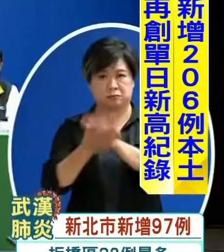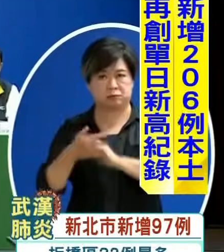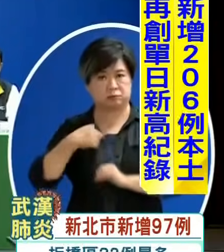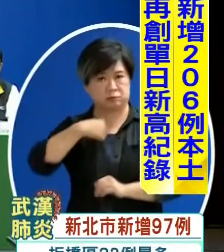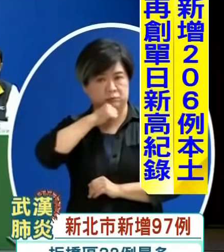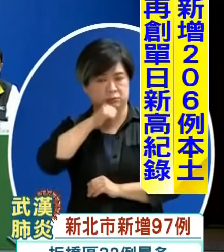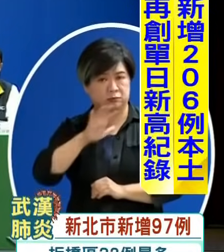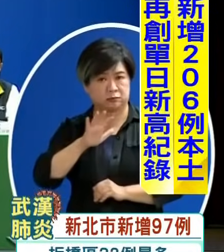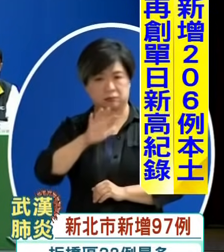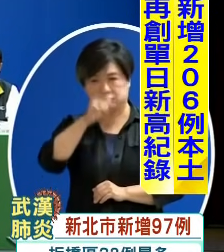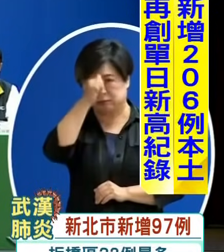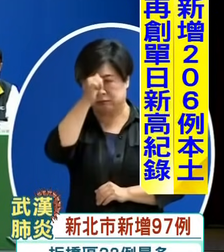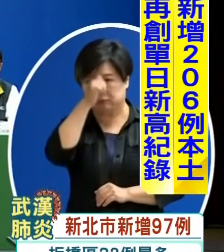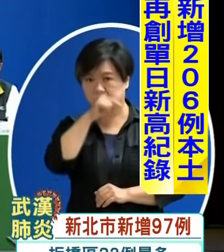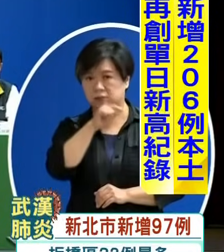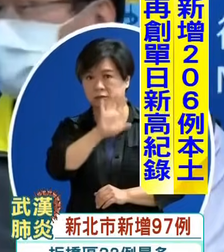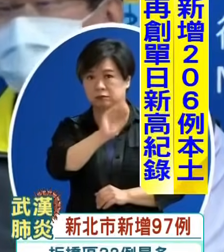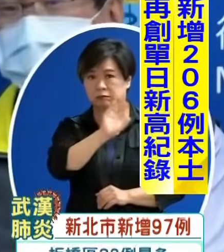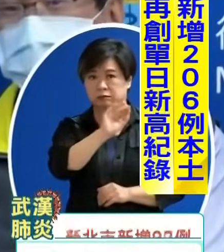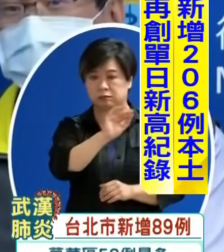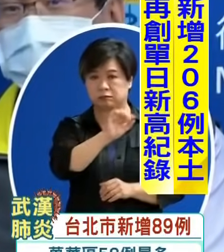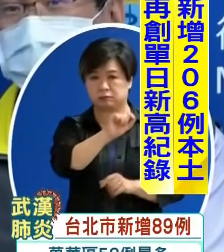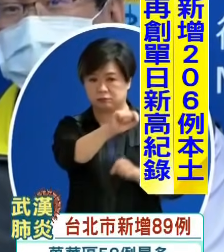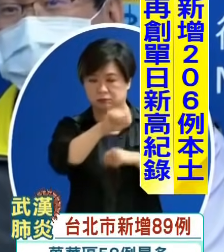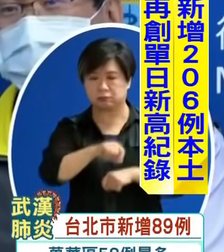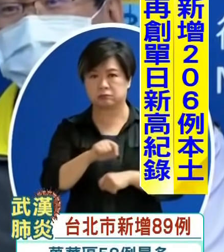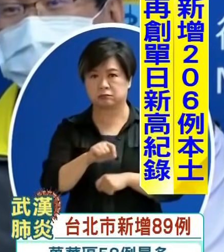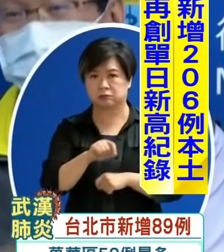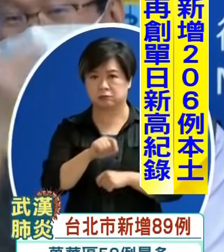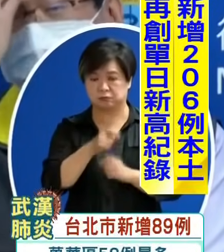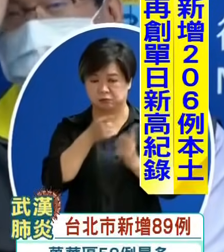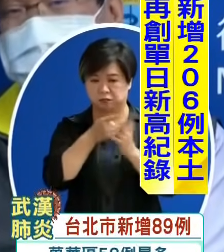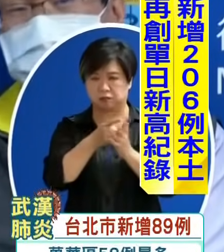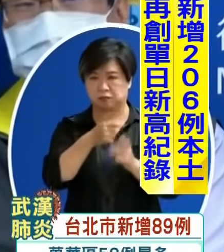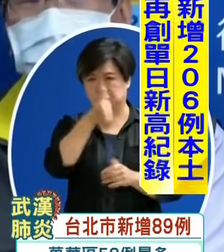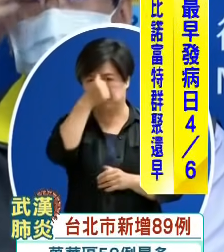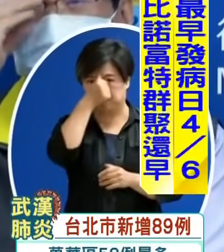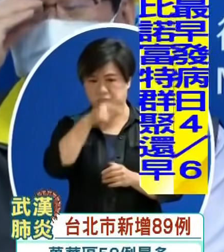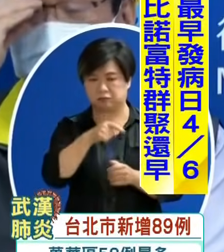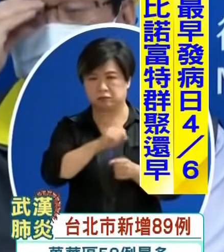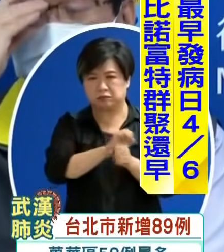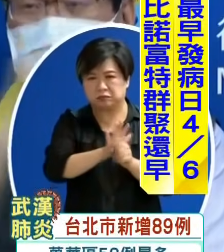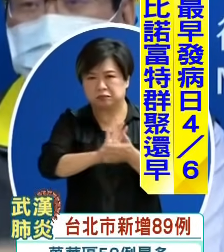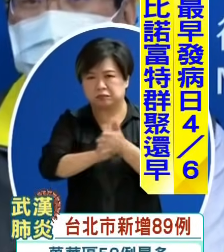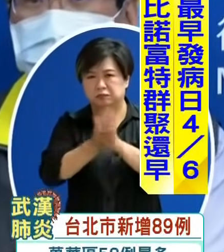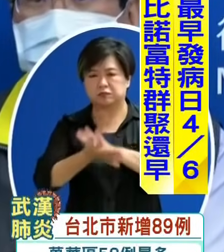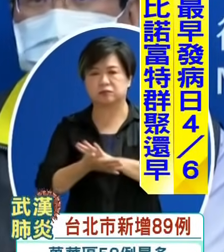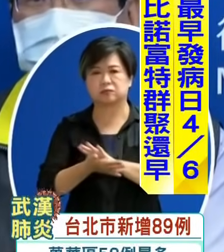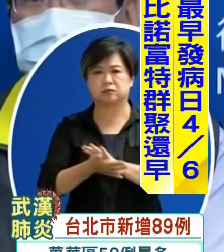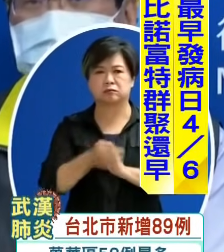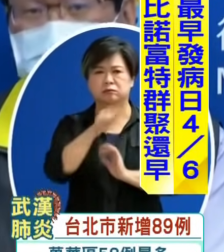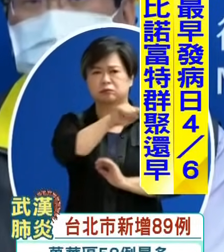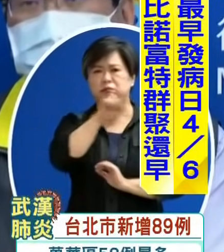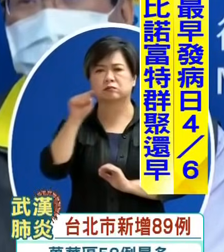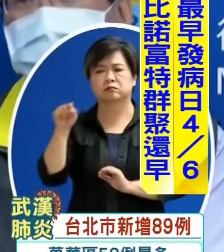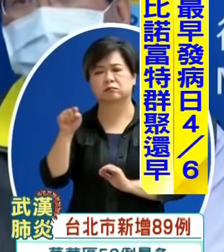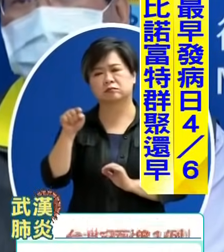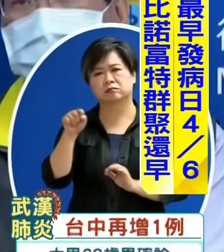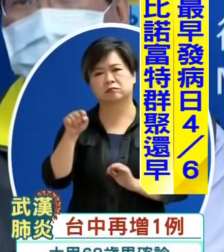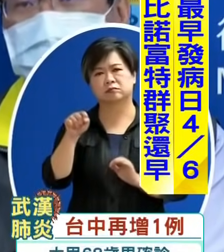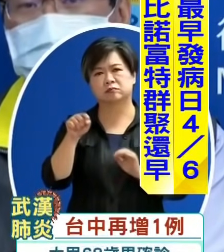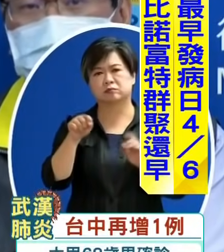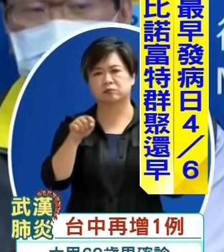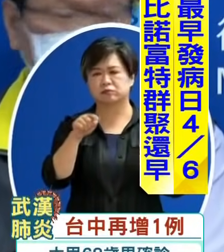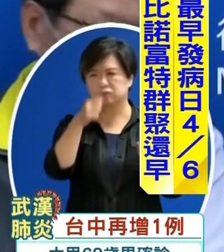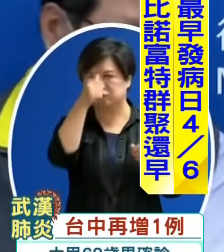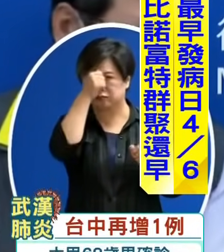么说。 印度变种病毒株其实我们有侦测到了，那侦测到的印度变种病毒株基本上就是跟印度相关的个